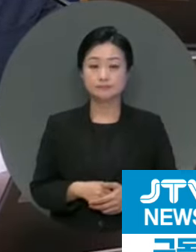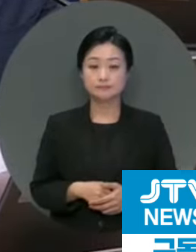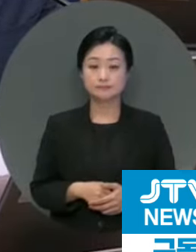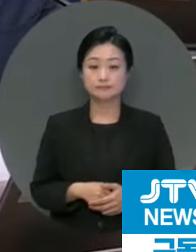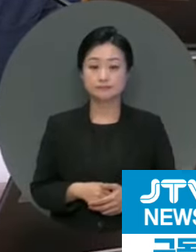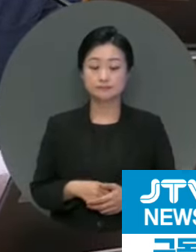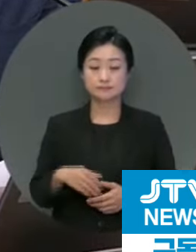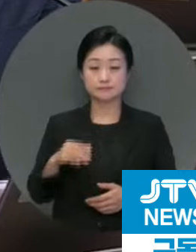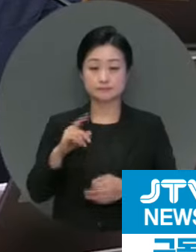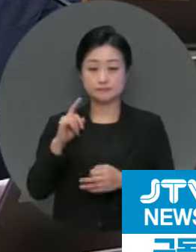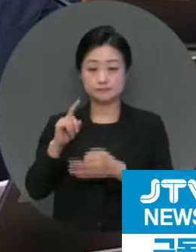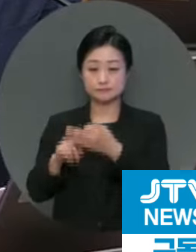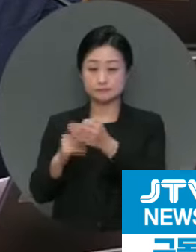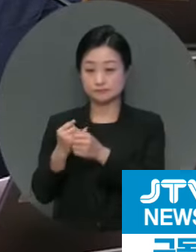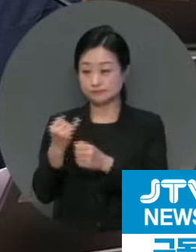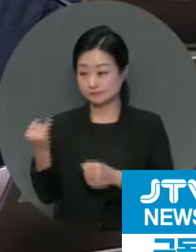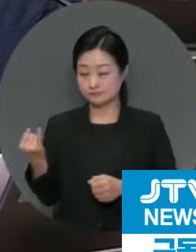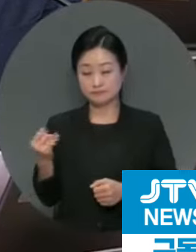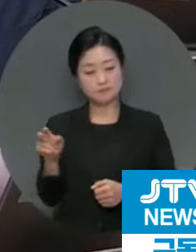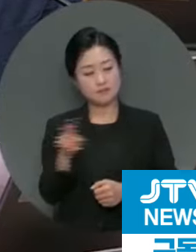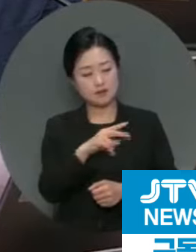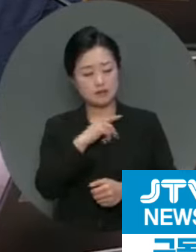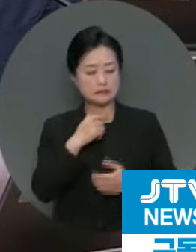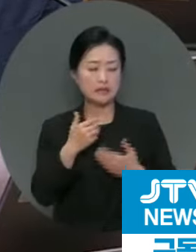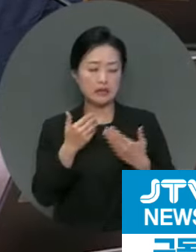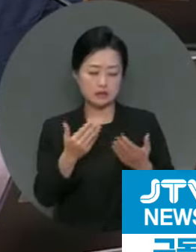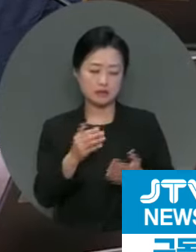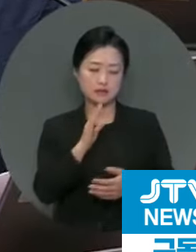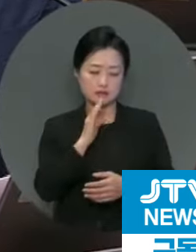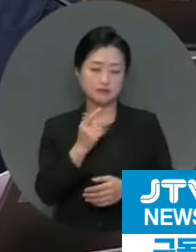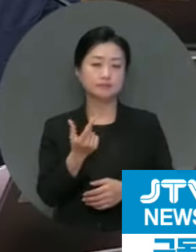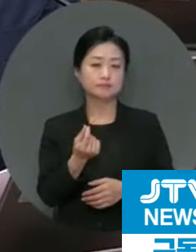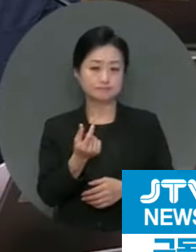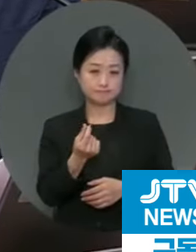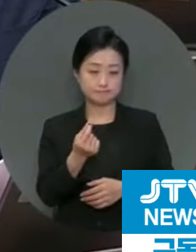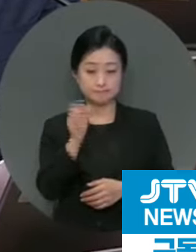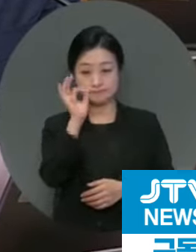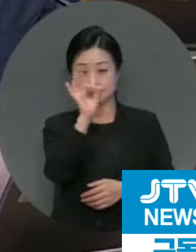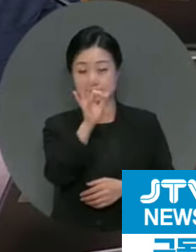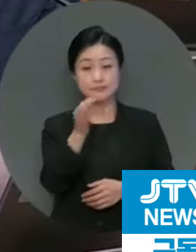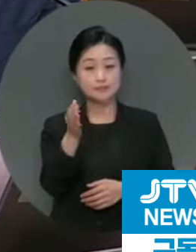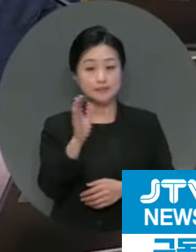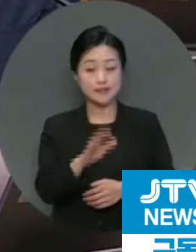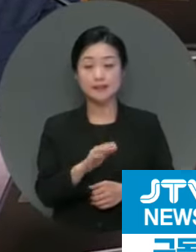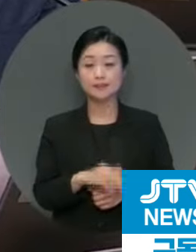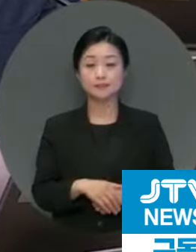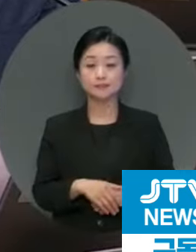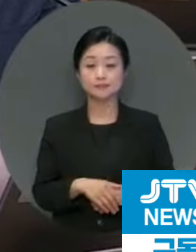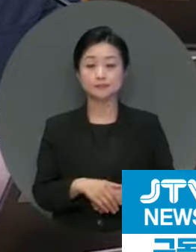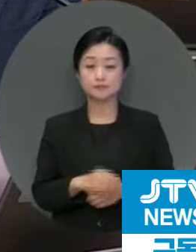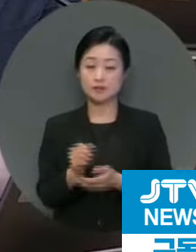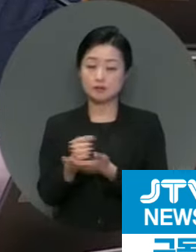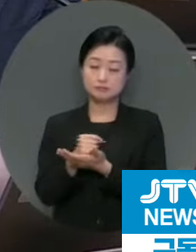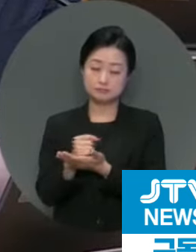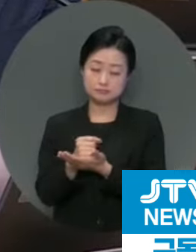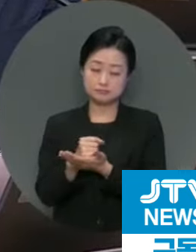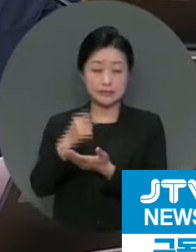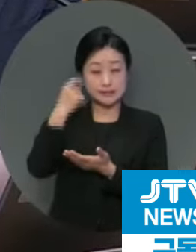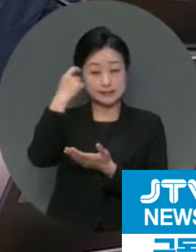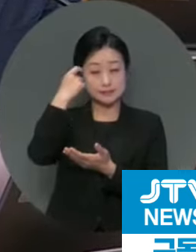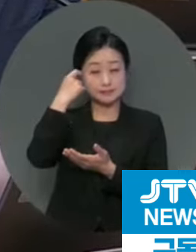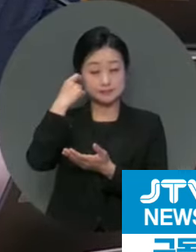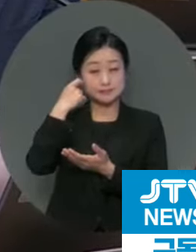그 김건희 여사 쪽에서는 희생을 했구나 네, 이렇게 생각을 했다는 것 그쵸. 같은데, 근데 네. 그거보다도 약간 그 무속적인